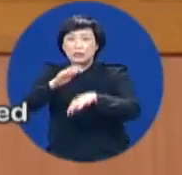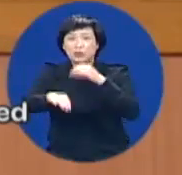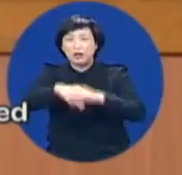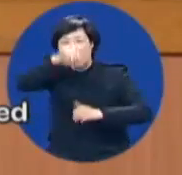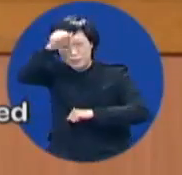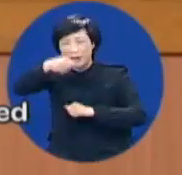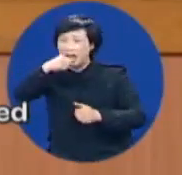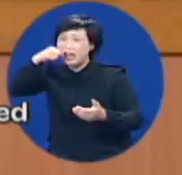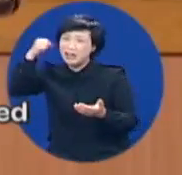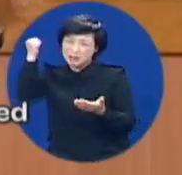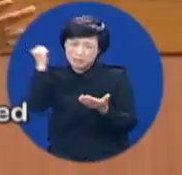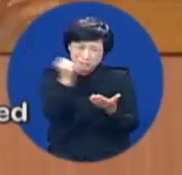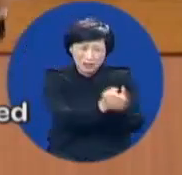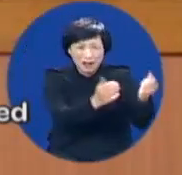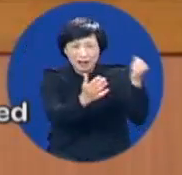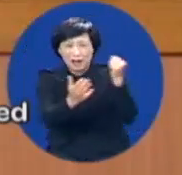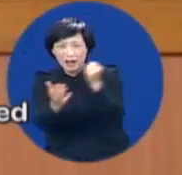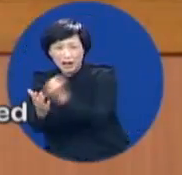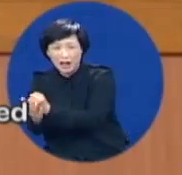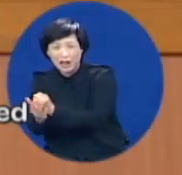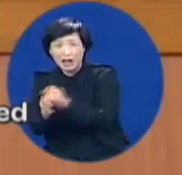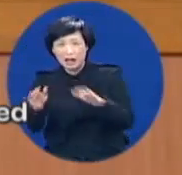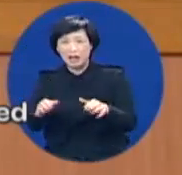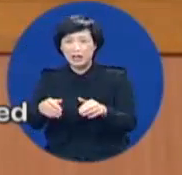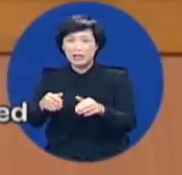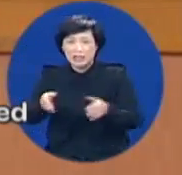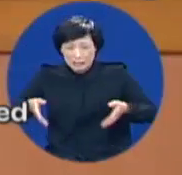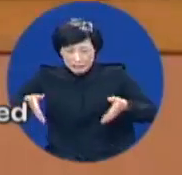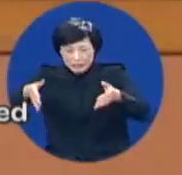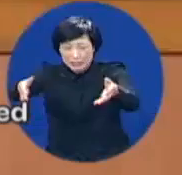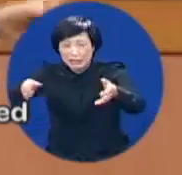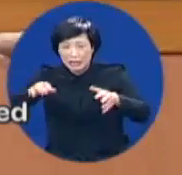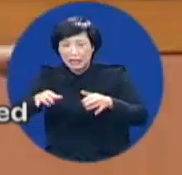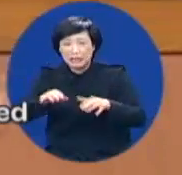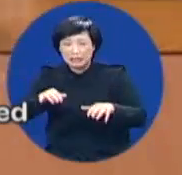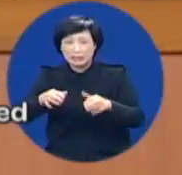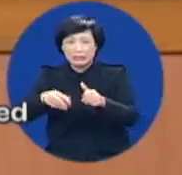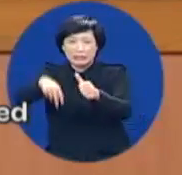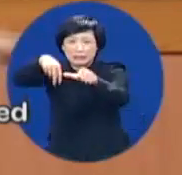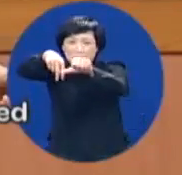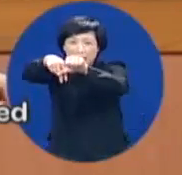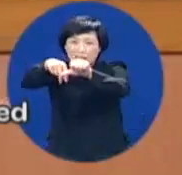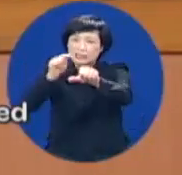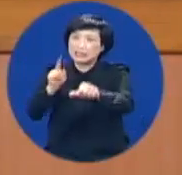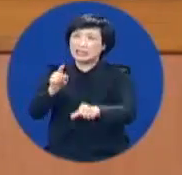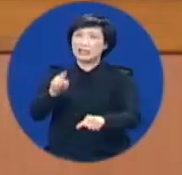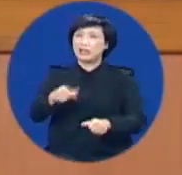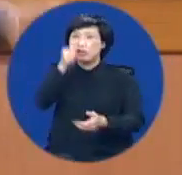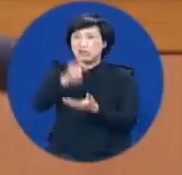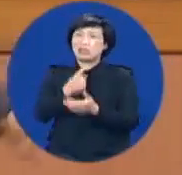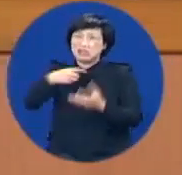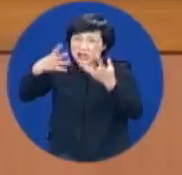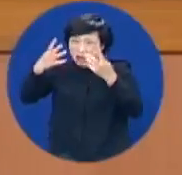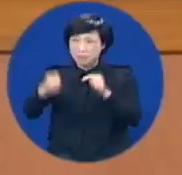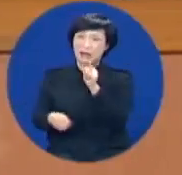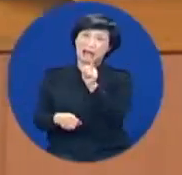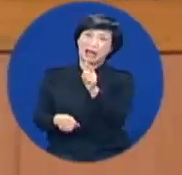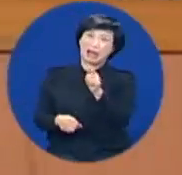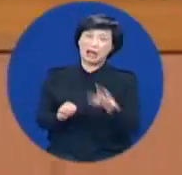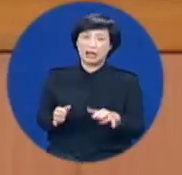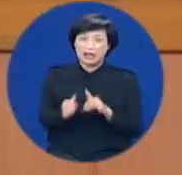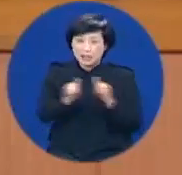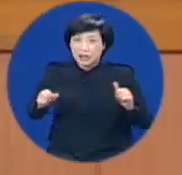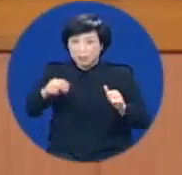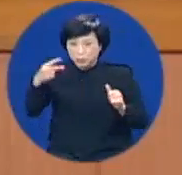양손과 양발에 못을 박아서 길바닥에 세워놓고 이런 놈은 이런 정도로 죄를 많이 지어서 단